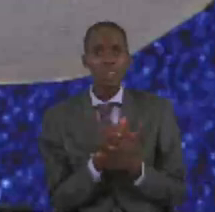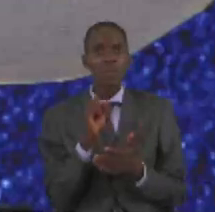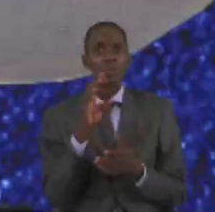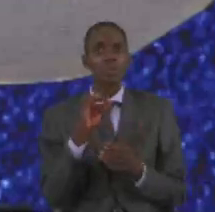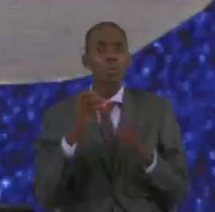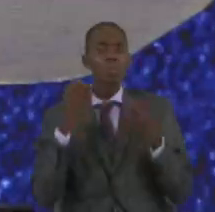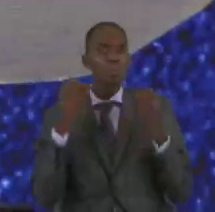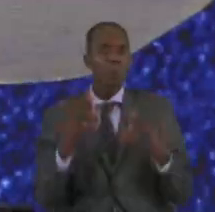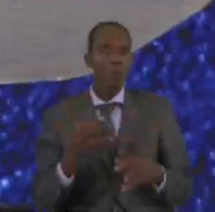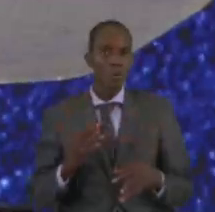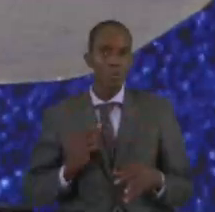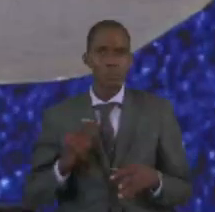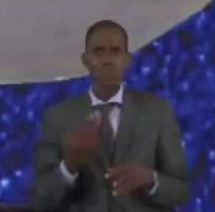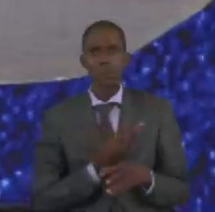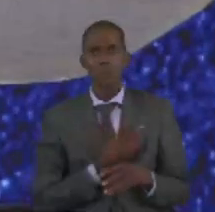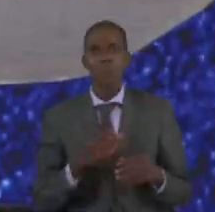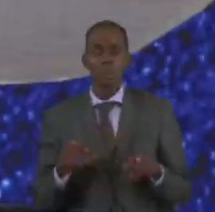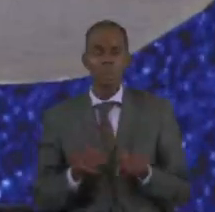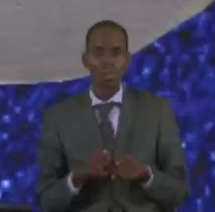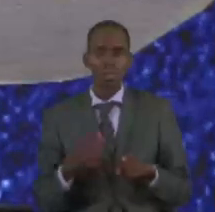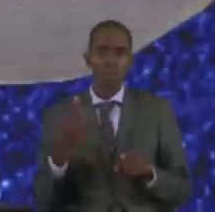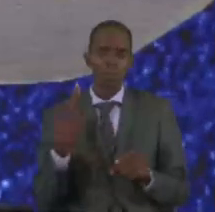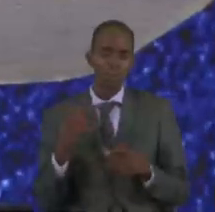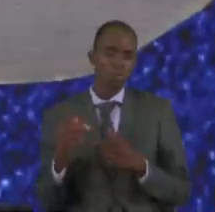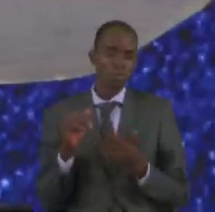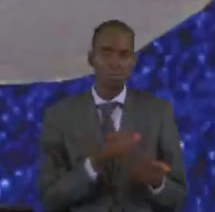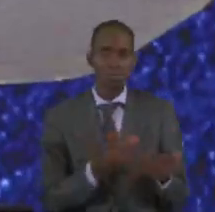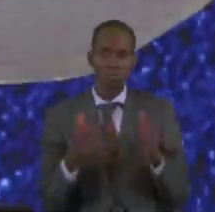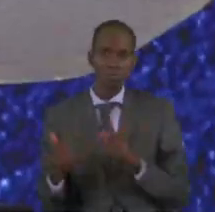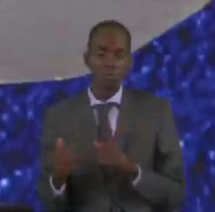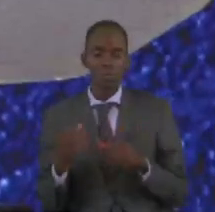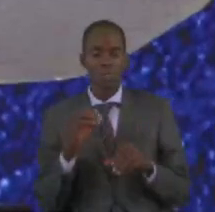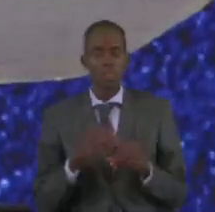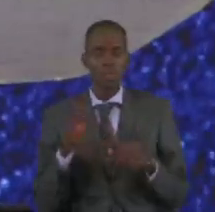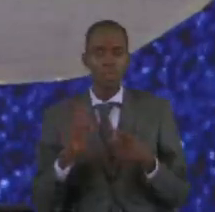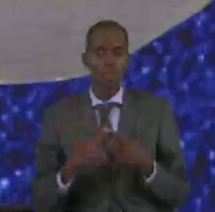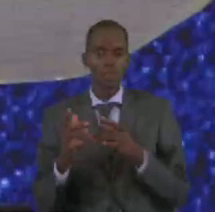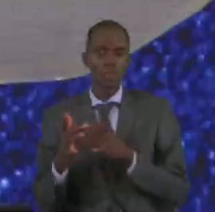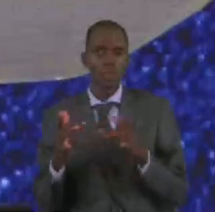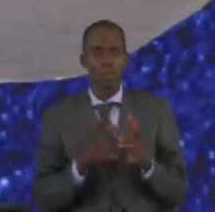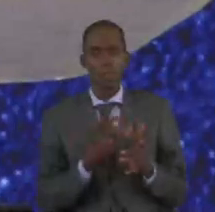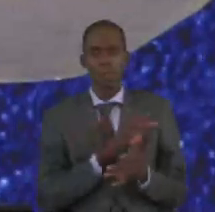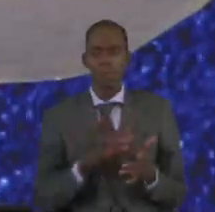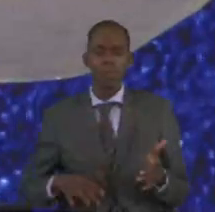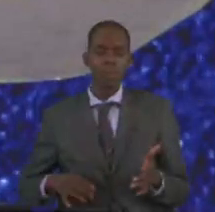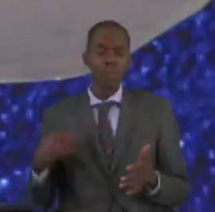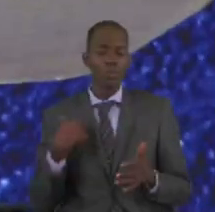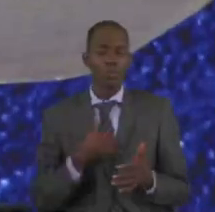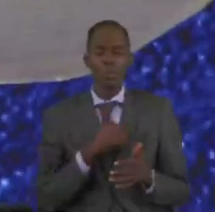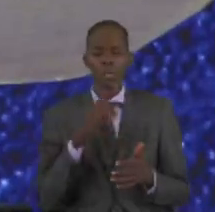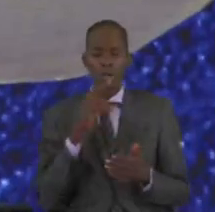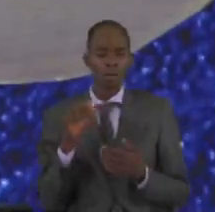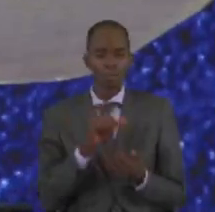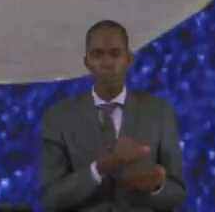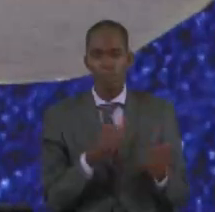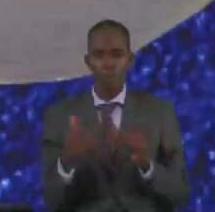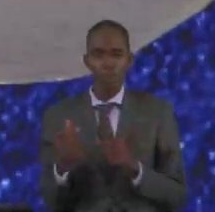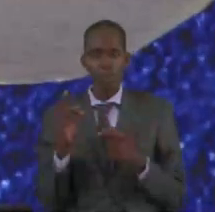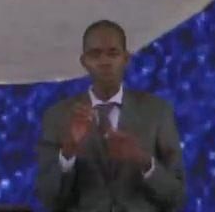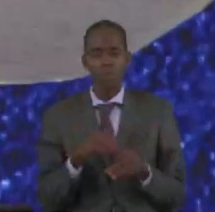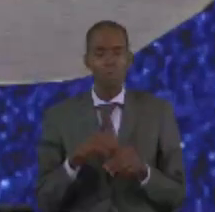que nous tous qui avons été baptisés en Jésus-Christ, nous sommes